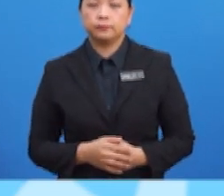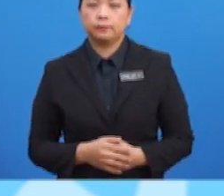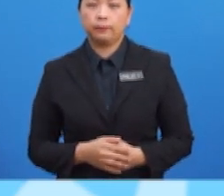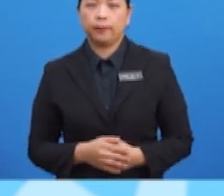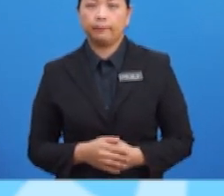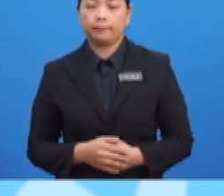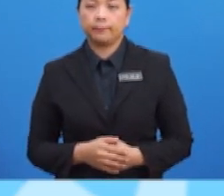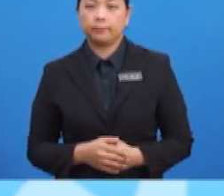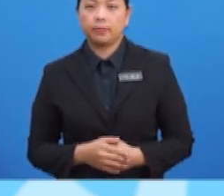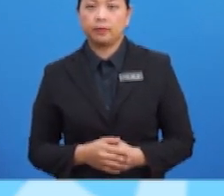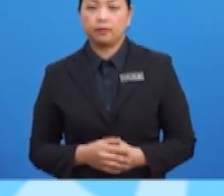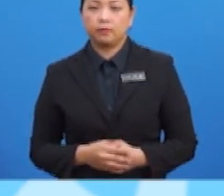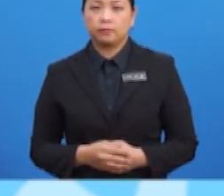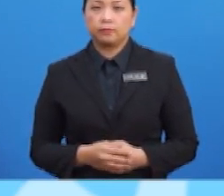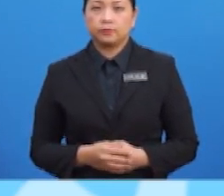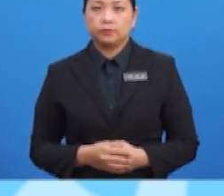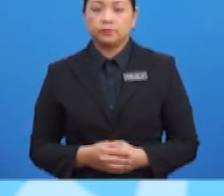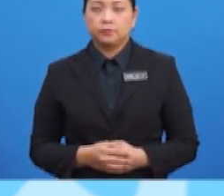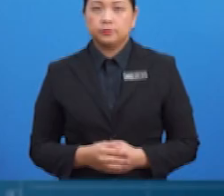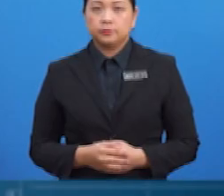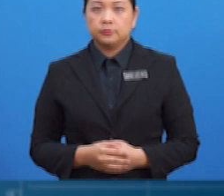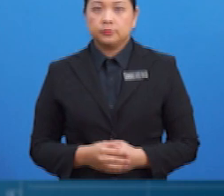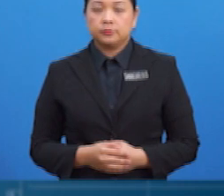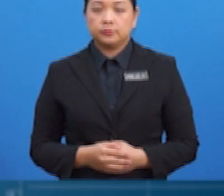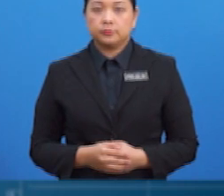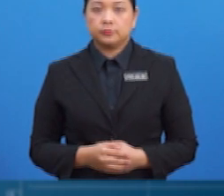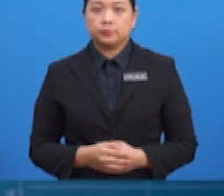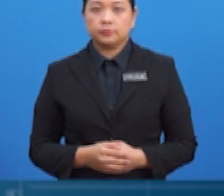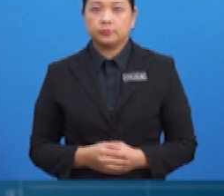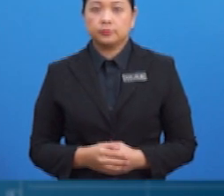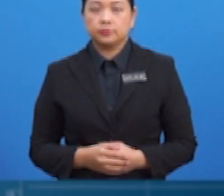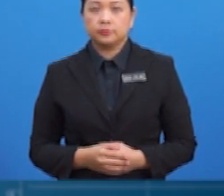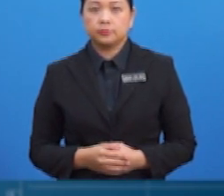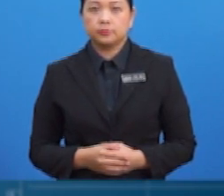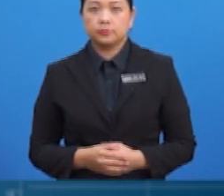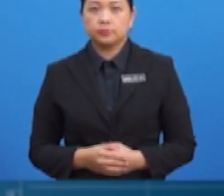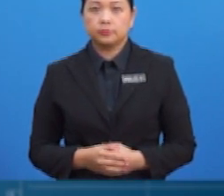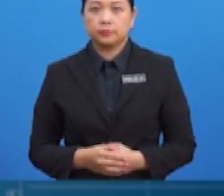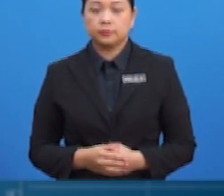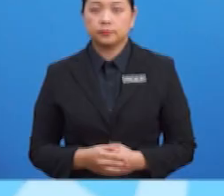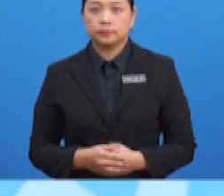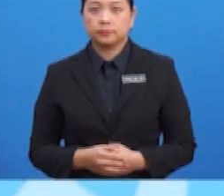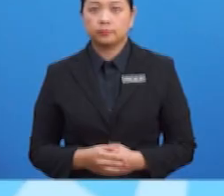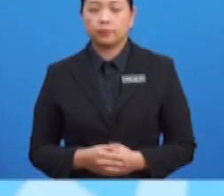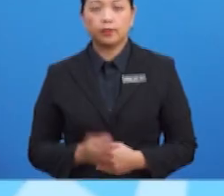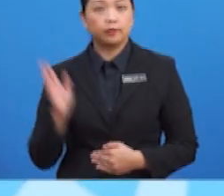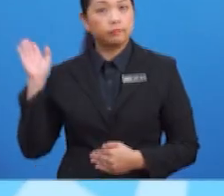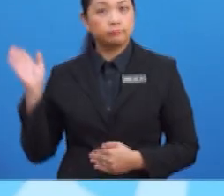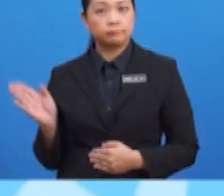pneumatik dan hidrolik. Okey murid-murid, ini gambar apa?